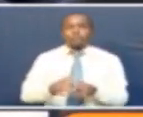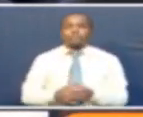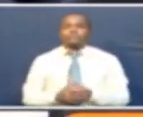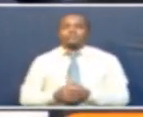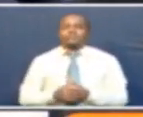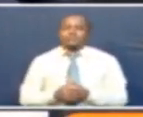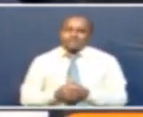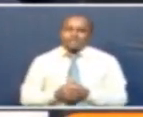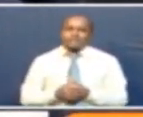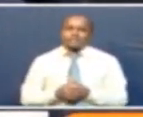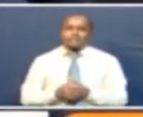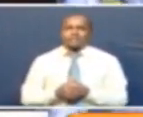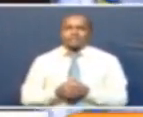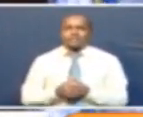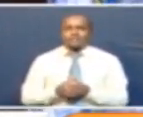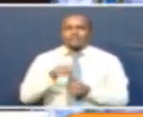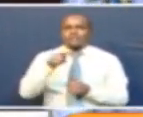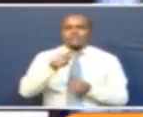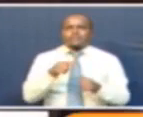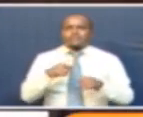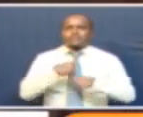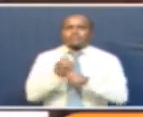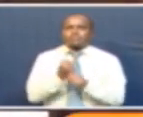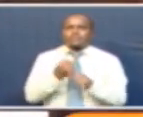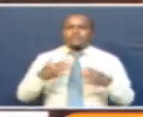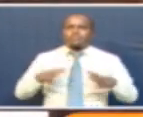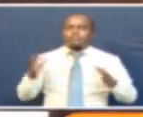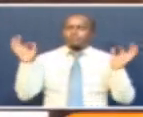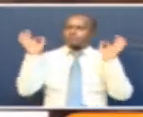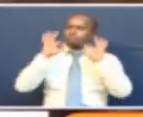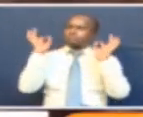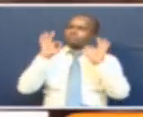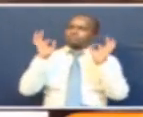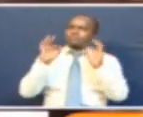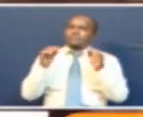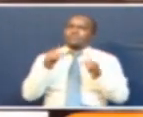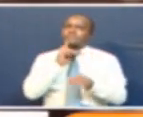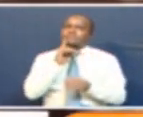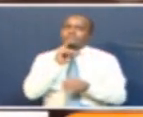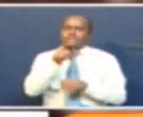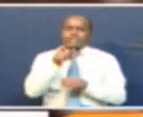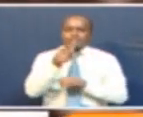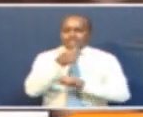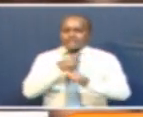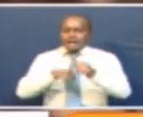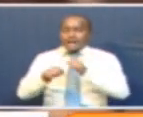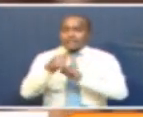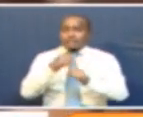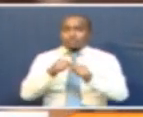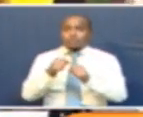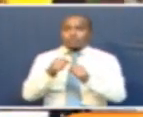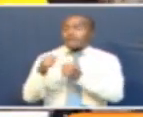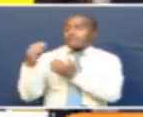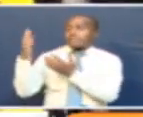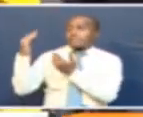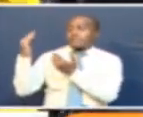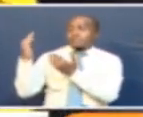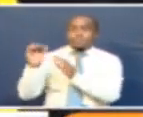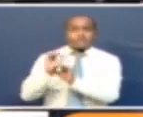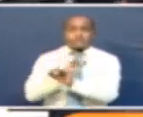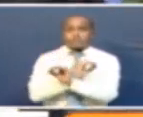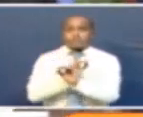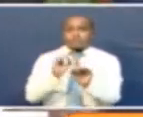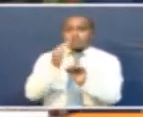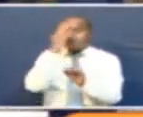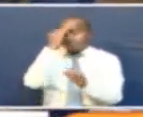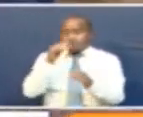Mtendo lililowashangaza wakazi hapa, wengi wakisema hiki ni kisa ambacho hawakutarajia, kwani tabia za